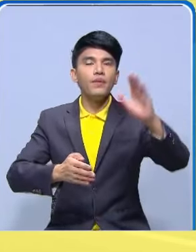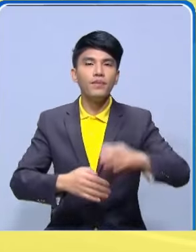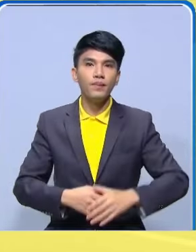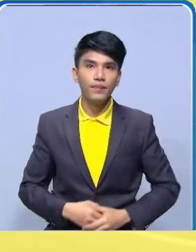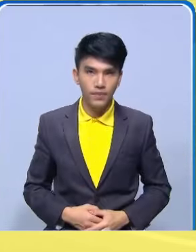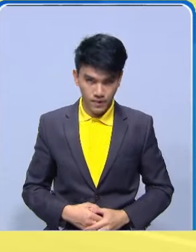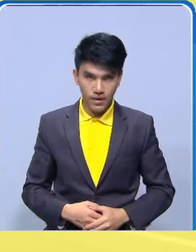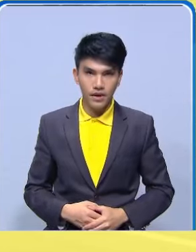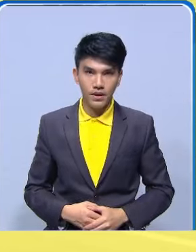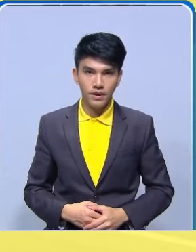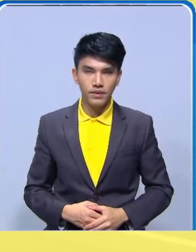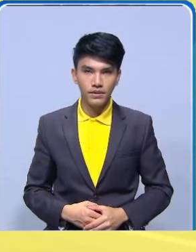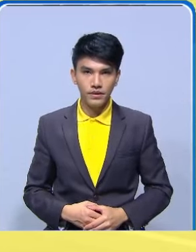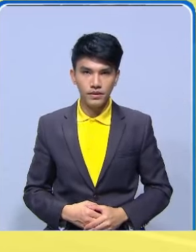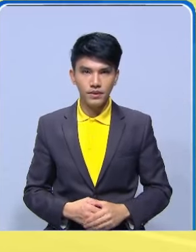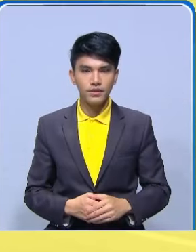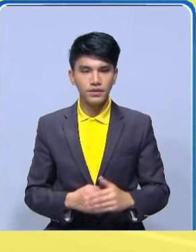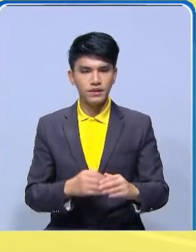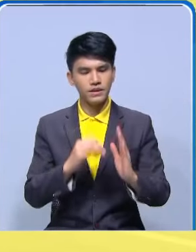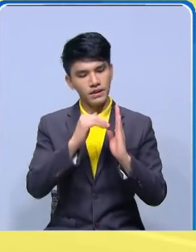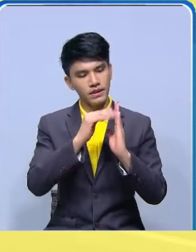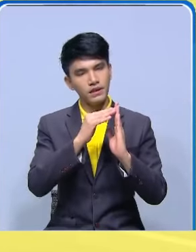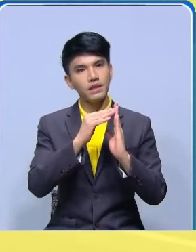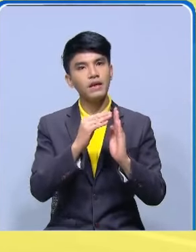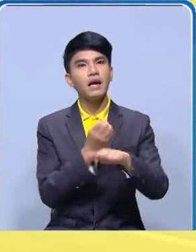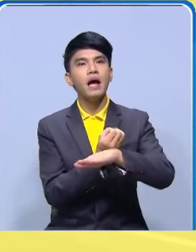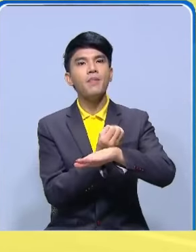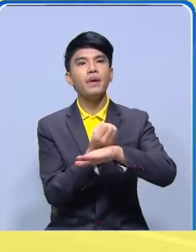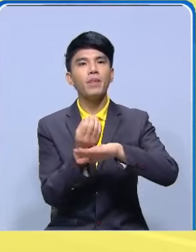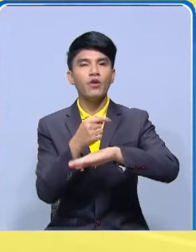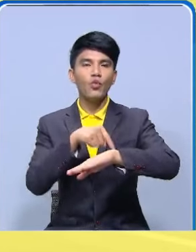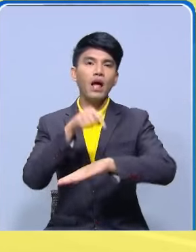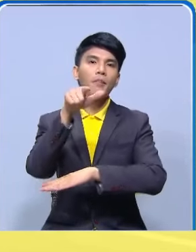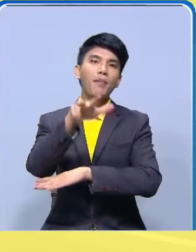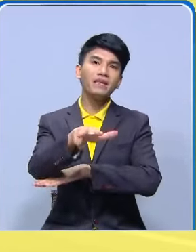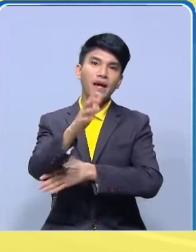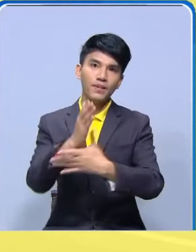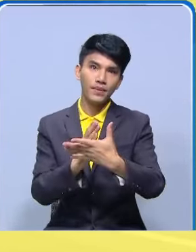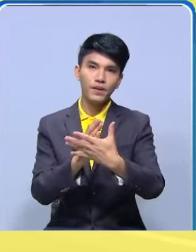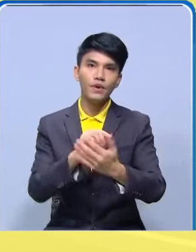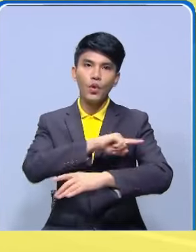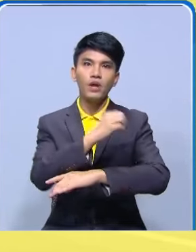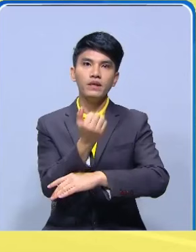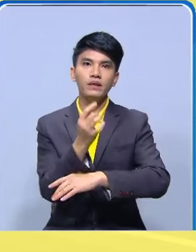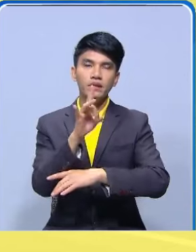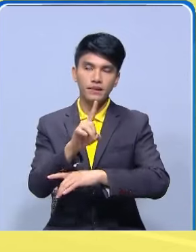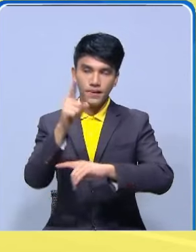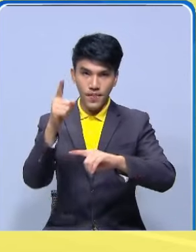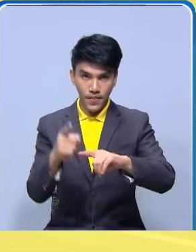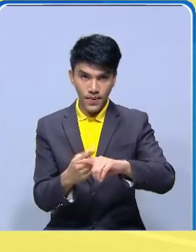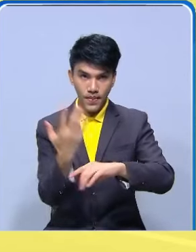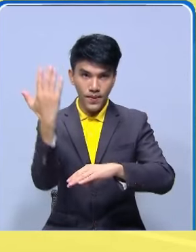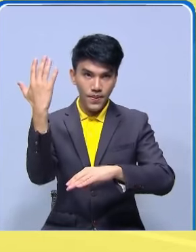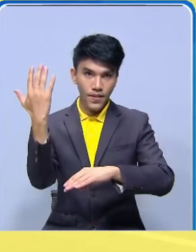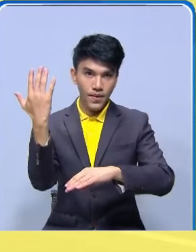ขึ้นที่อำเภอคลองลานจังหวัดกำแพงเพชรช่วง14 330นวันที่ 18ตุลาคมที่ผ่านมาต่อมาเพจกำแพงเพชรน้องเรียน